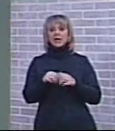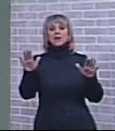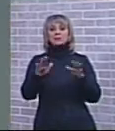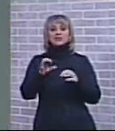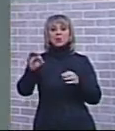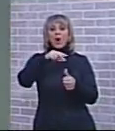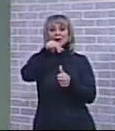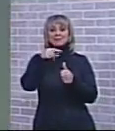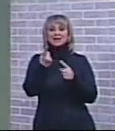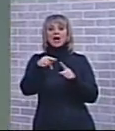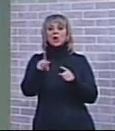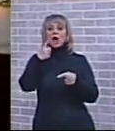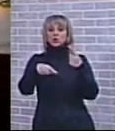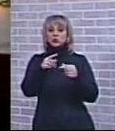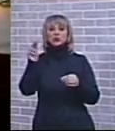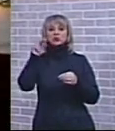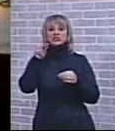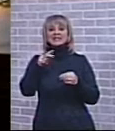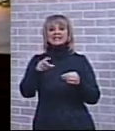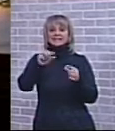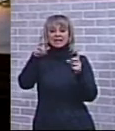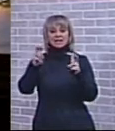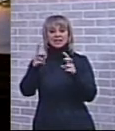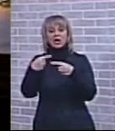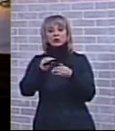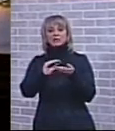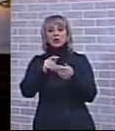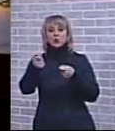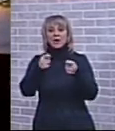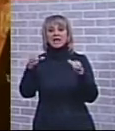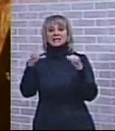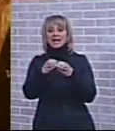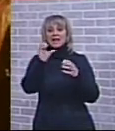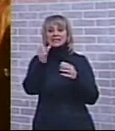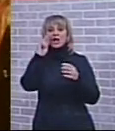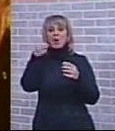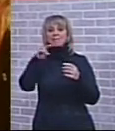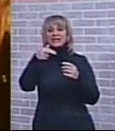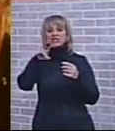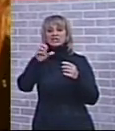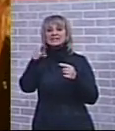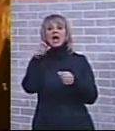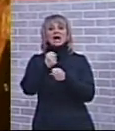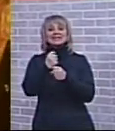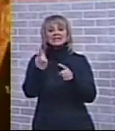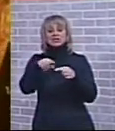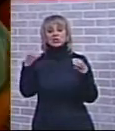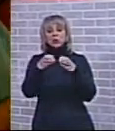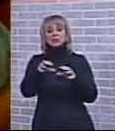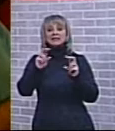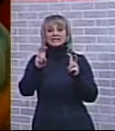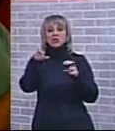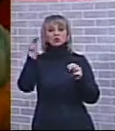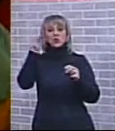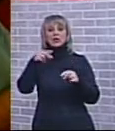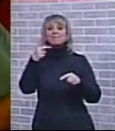Песня об Армении как о родине. Учили ее с транскрипцией, которую написала руководитель ансамбля Ася Компаниец. Она создала этот коллектив и прозвала